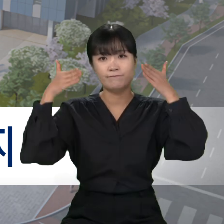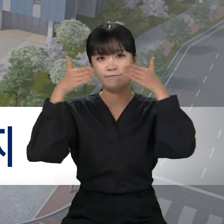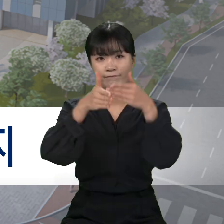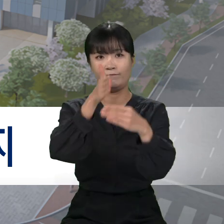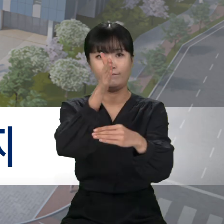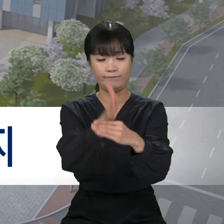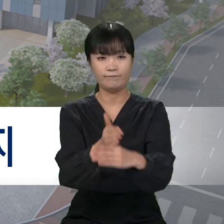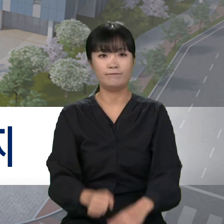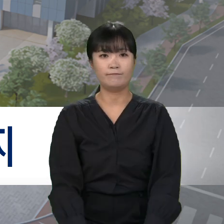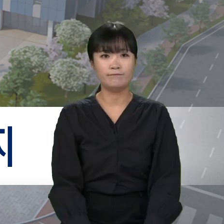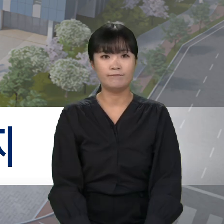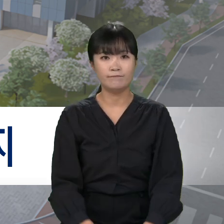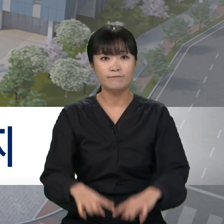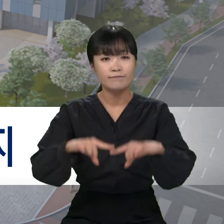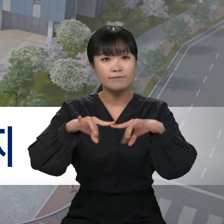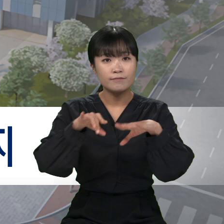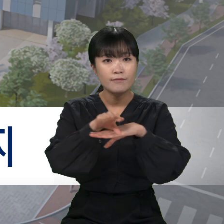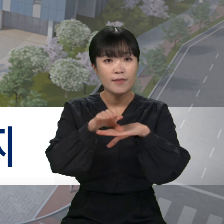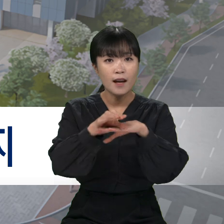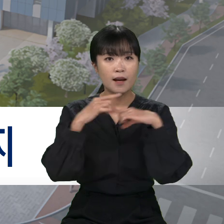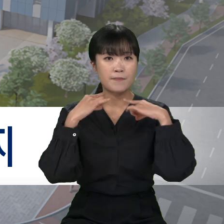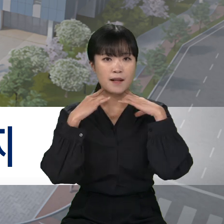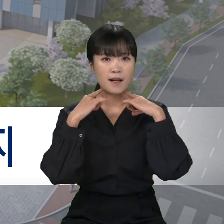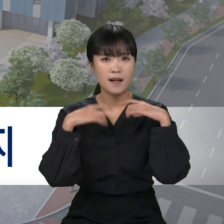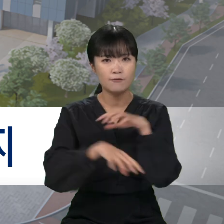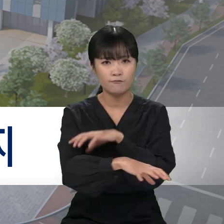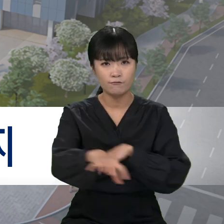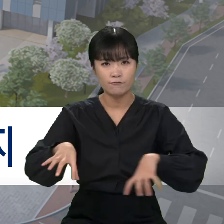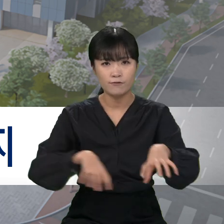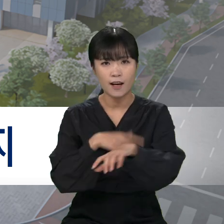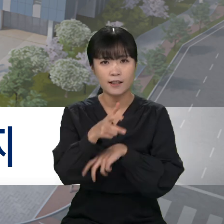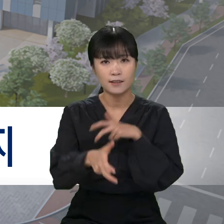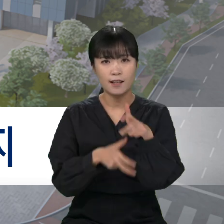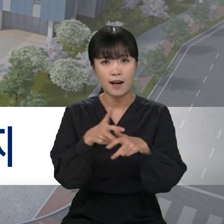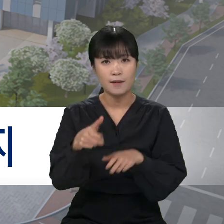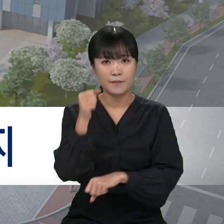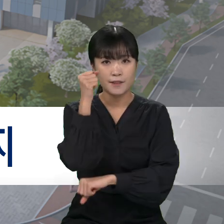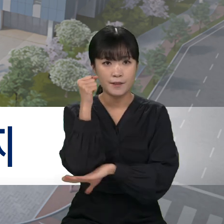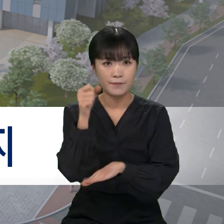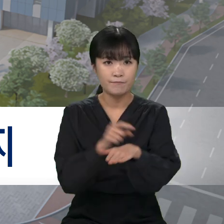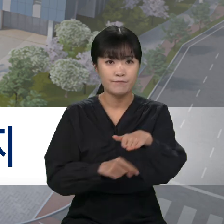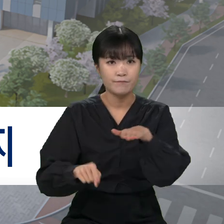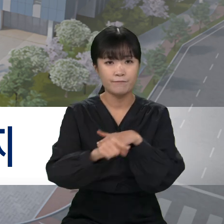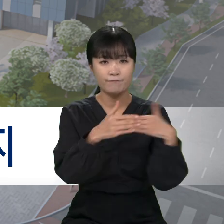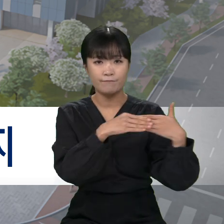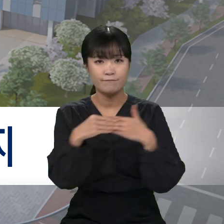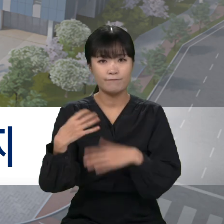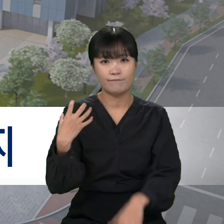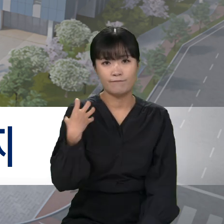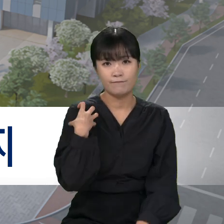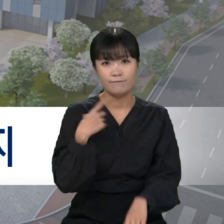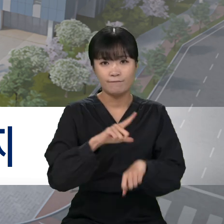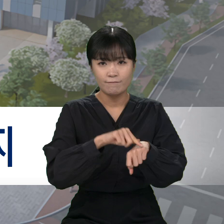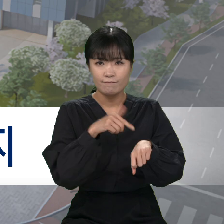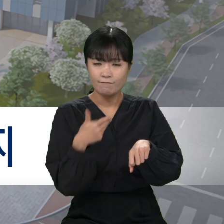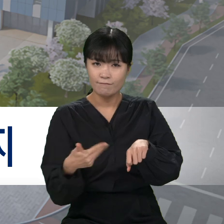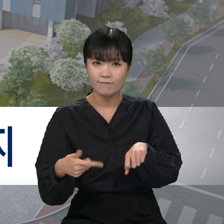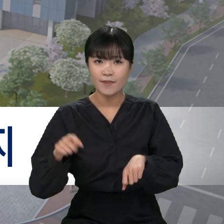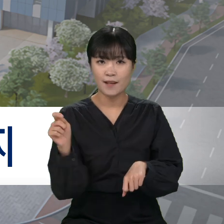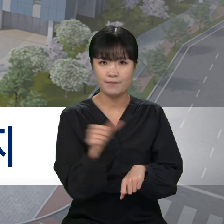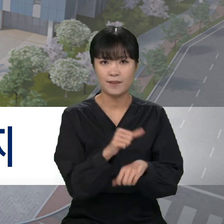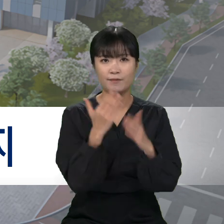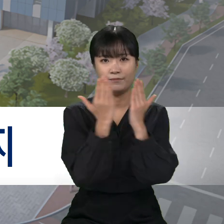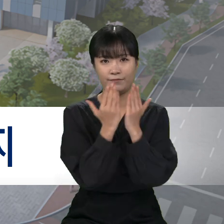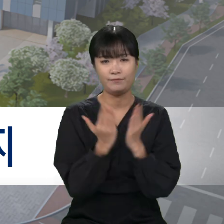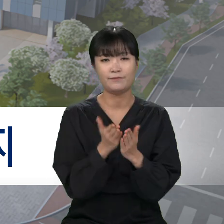친환경 경제 모델로 주목받고 있습니다 이에시는 전기차 배터리 자원순환 산업 기반을 선도적으로 구축하며